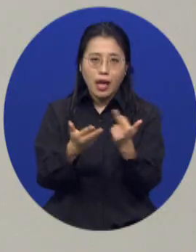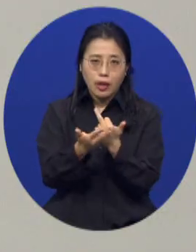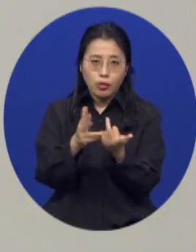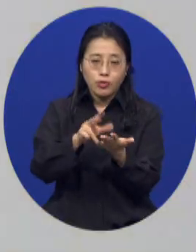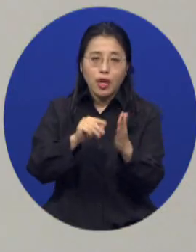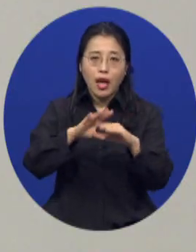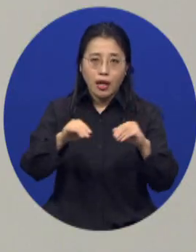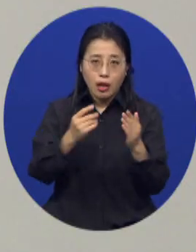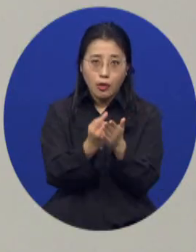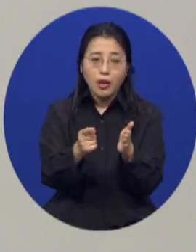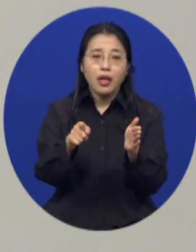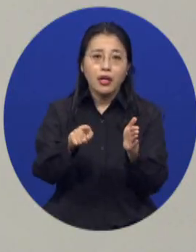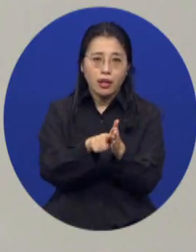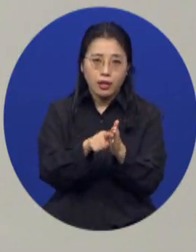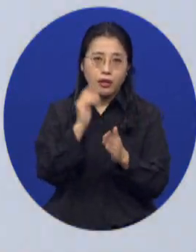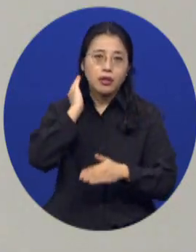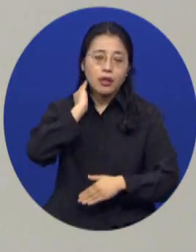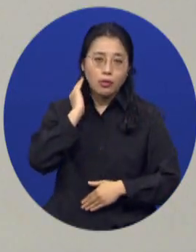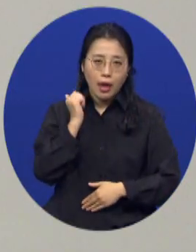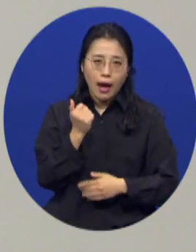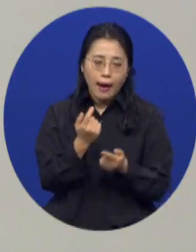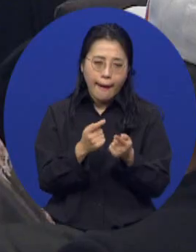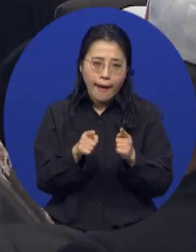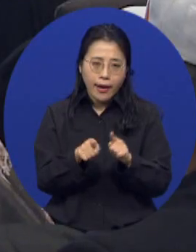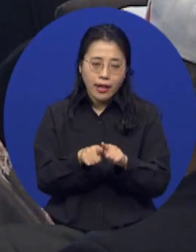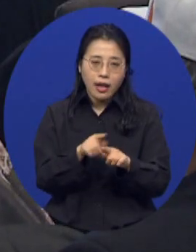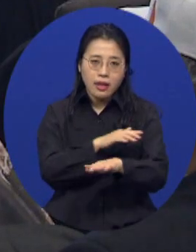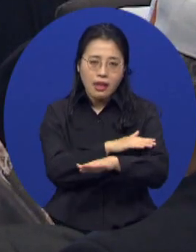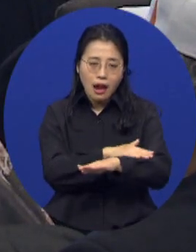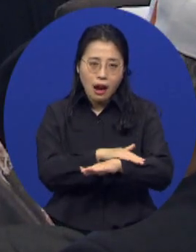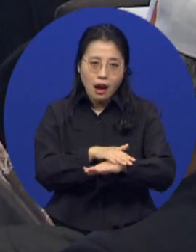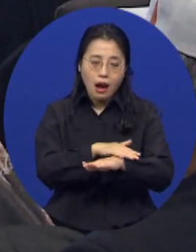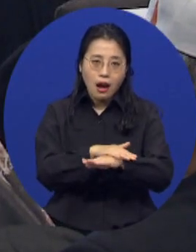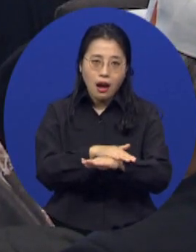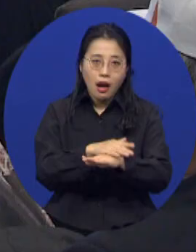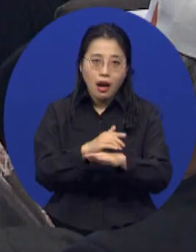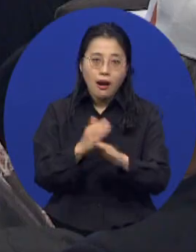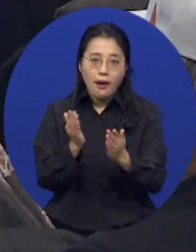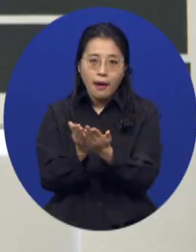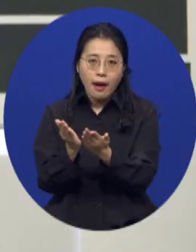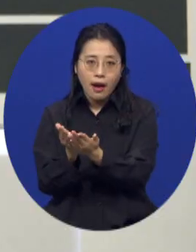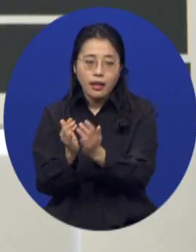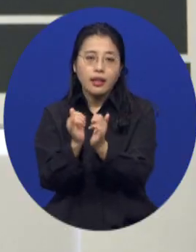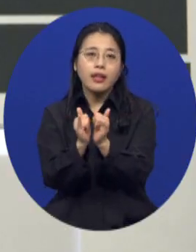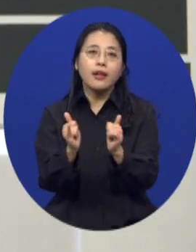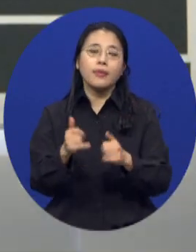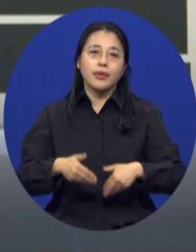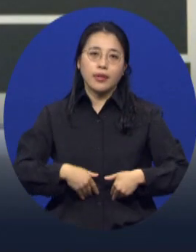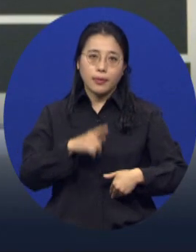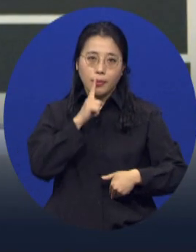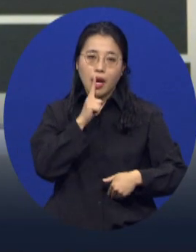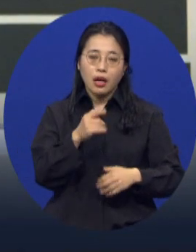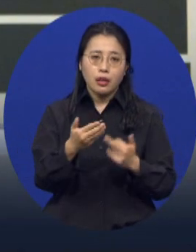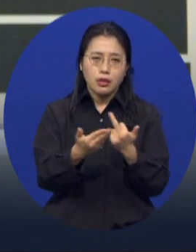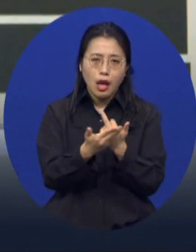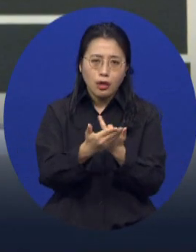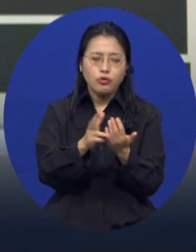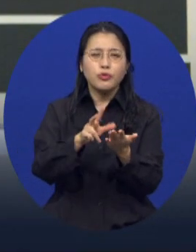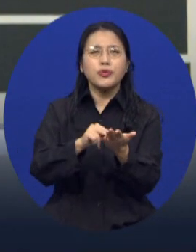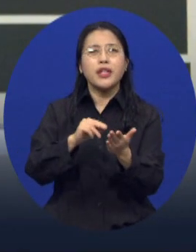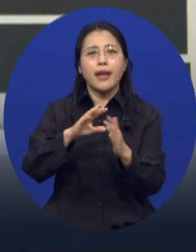해결하기 위해서는 대통령과 손발이 맞는 힘 있는 대표가 필요하다고 주장했습니다. 제주도 현안